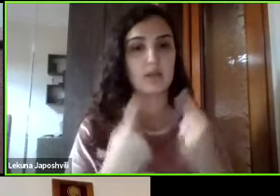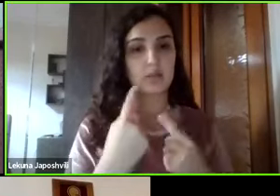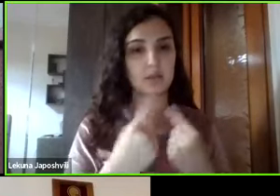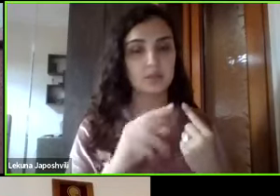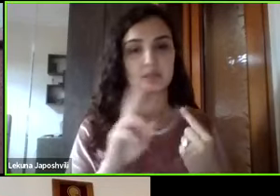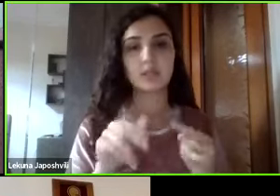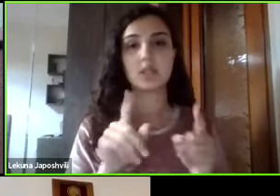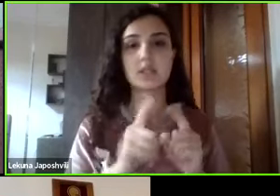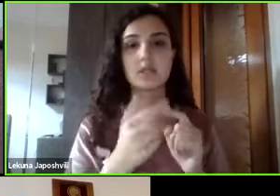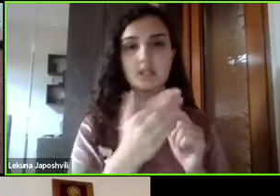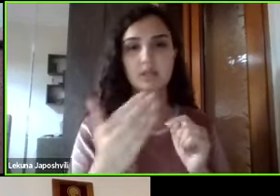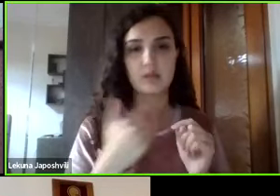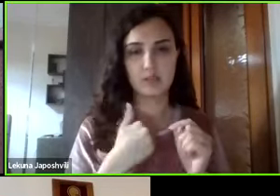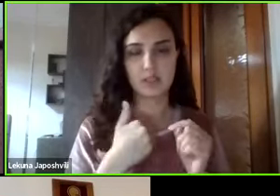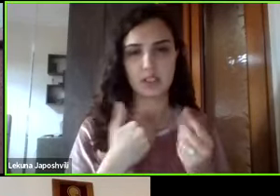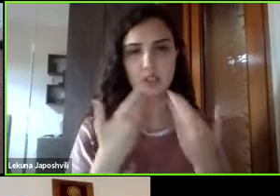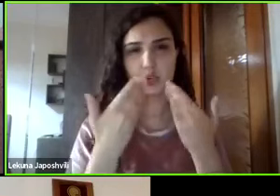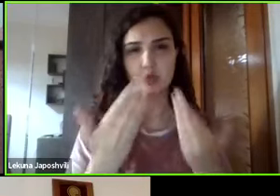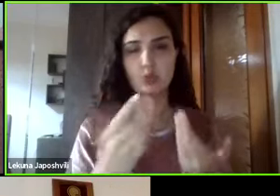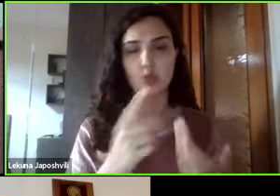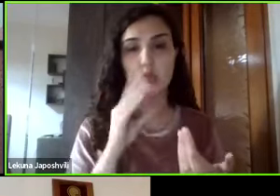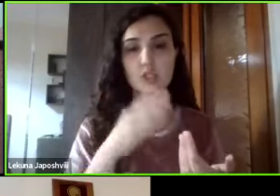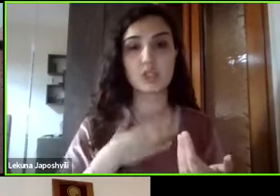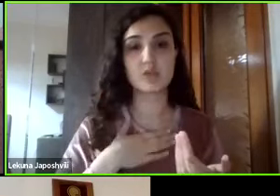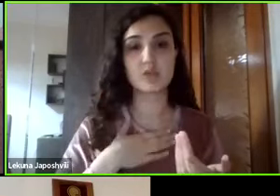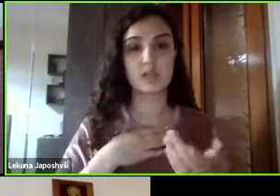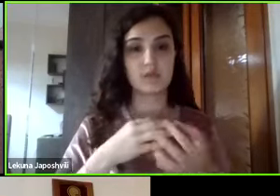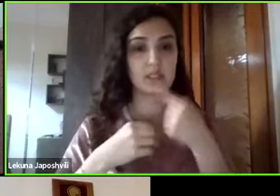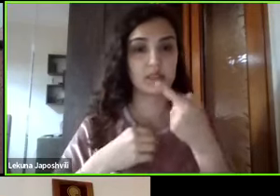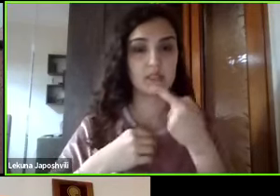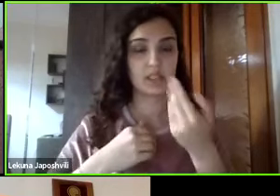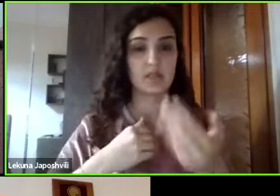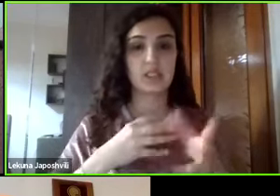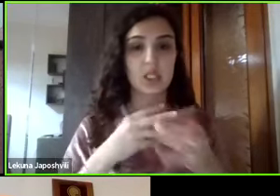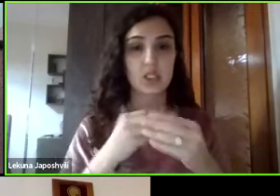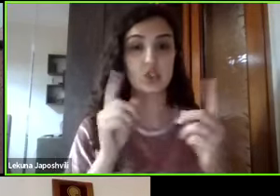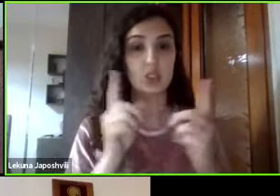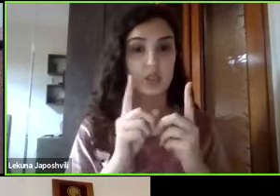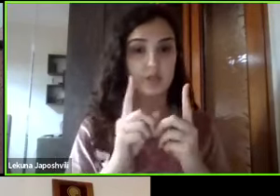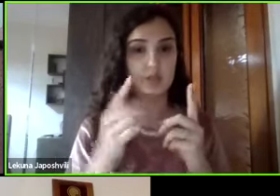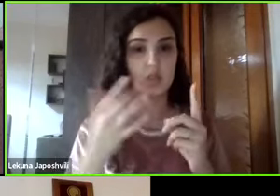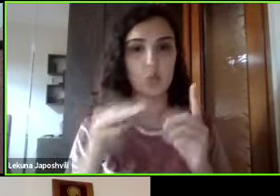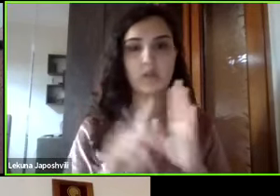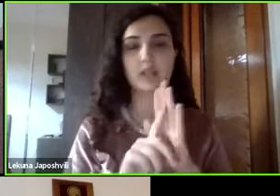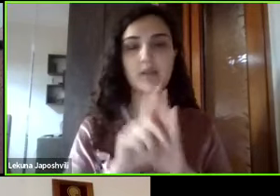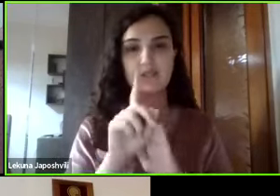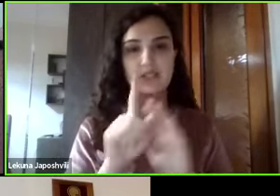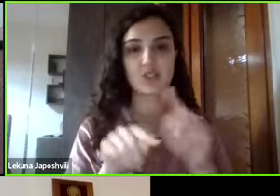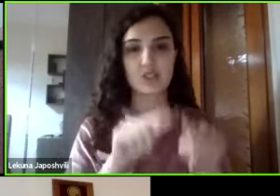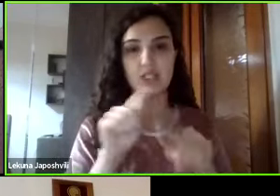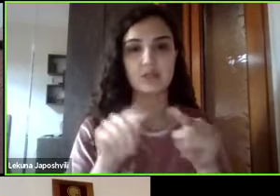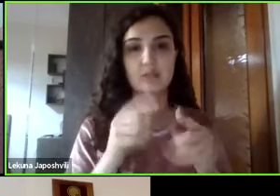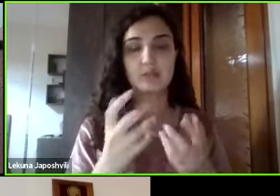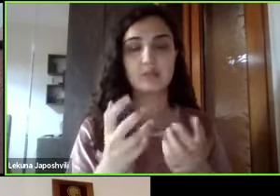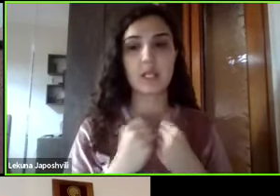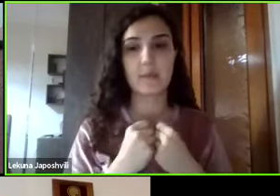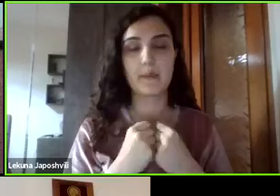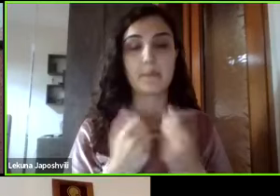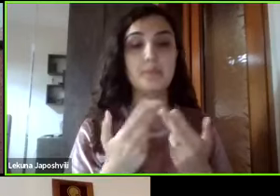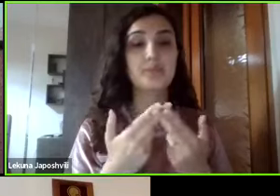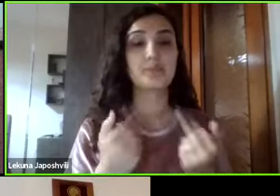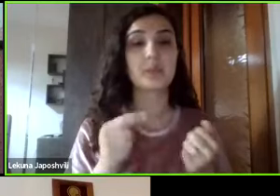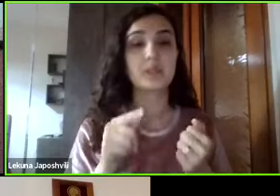ასევე თქვენ მინდა გითხრათ, რომ ჩვენ როცა დავაანონსეთ თქვენთან შეხვედრა, უკვე დავიწყეთ შეკითხვების მიღება, რომელთაც რა თქმა